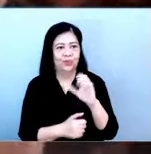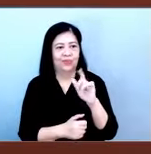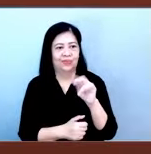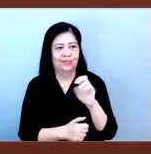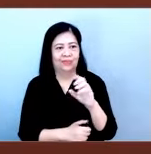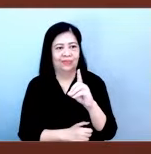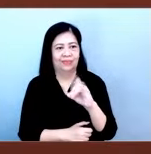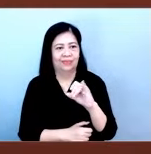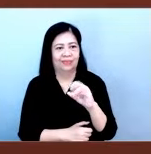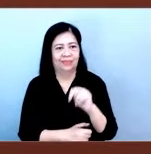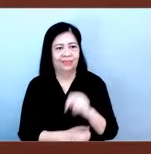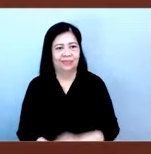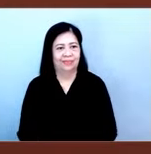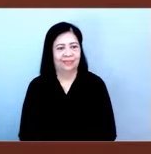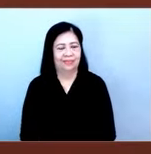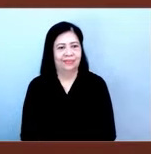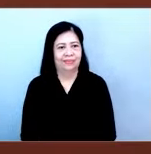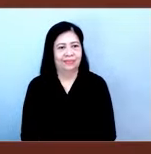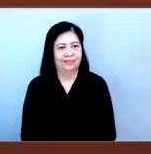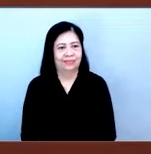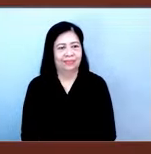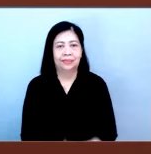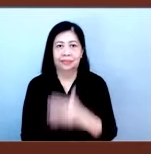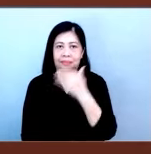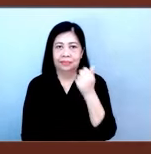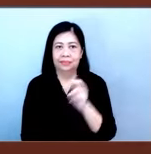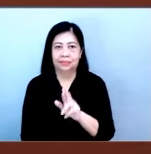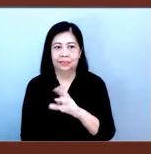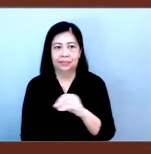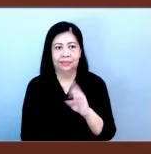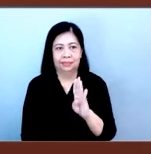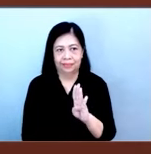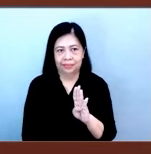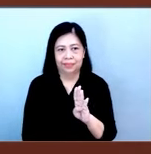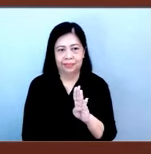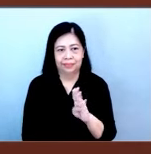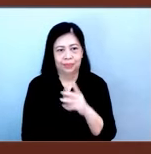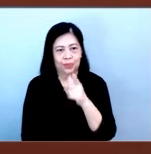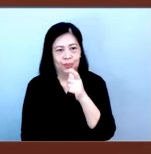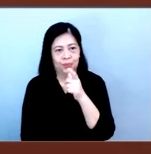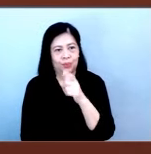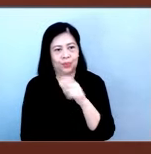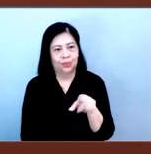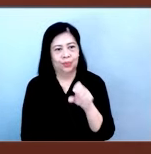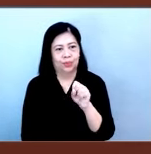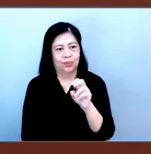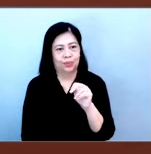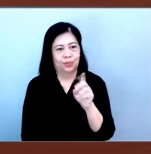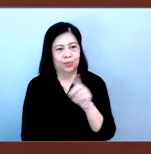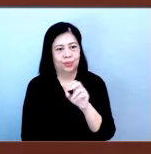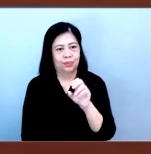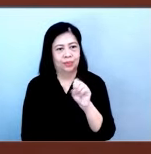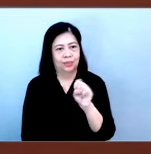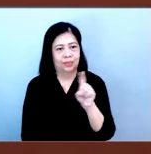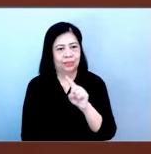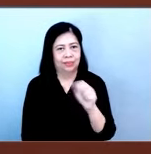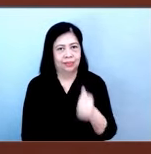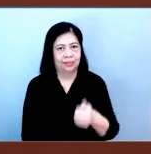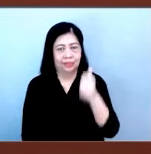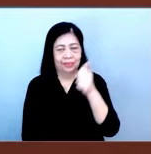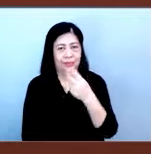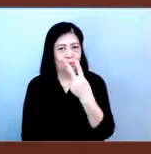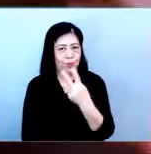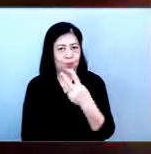Dion. Best R&B song naman ang Snooze ni SZA at nagwagi rin siya ng